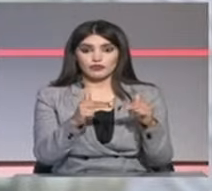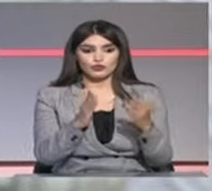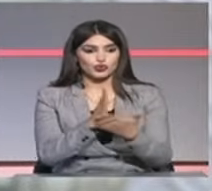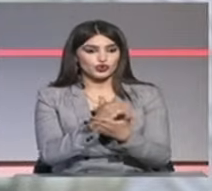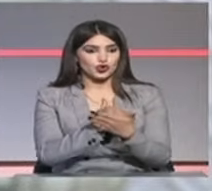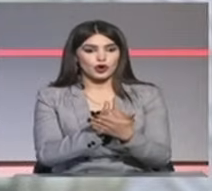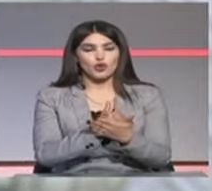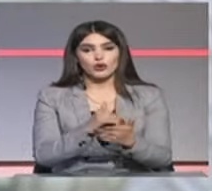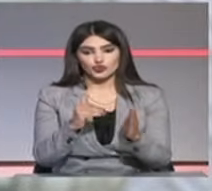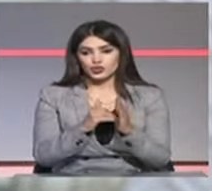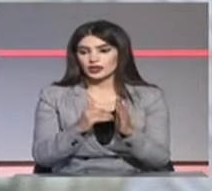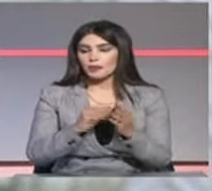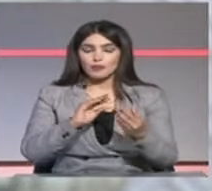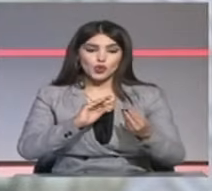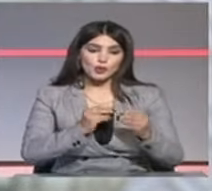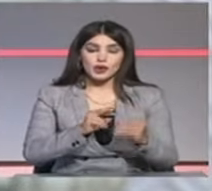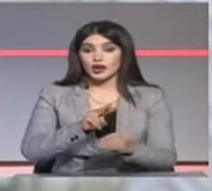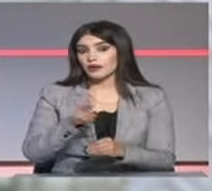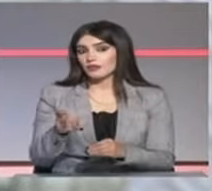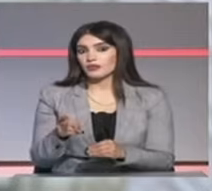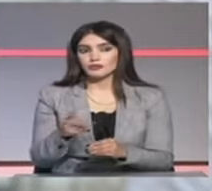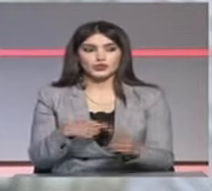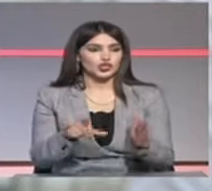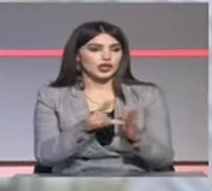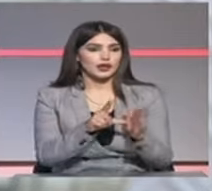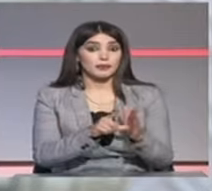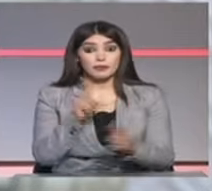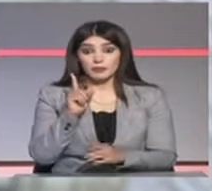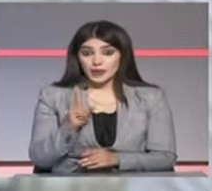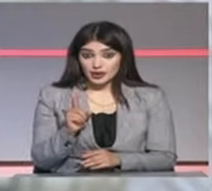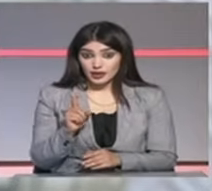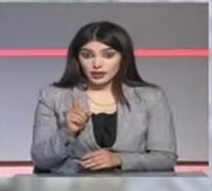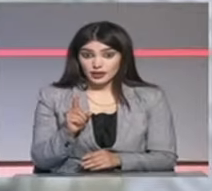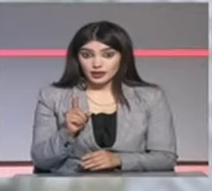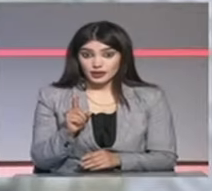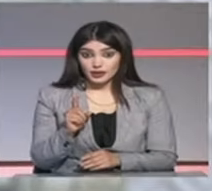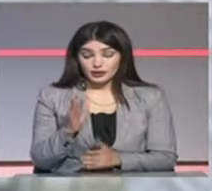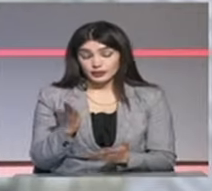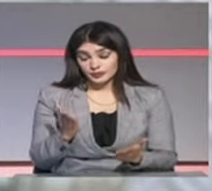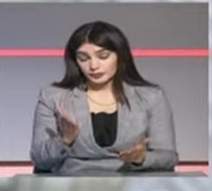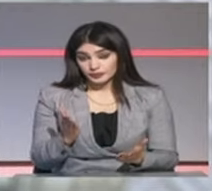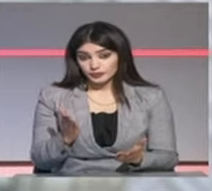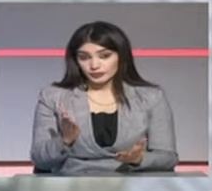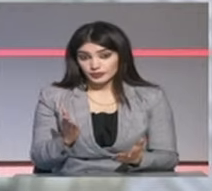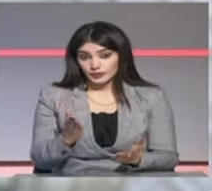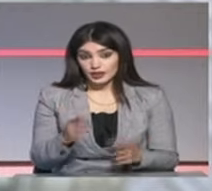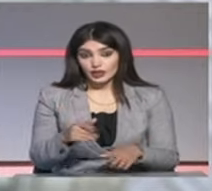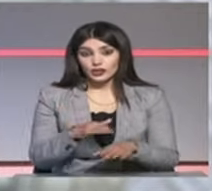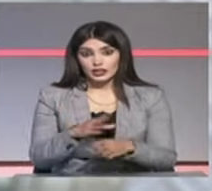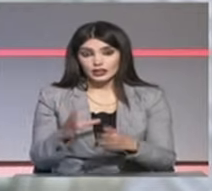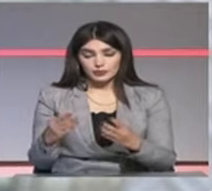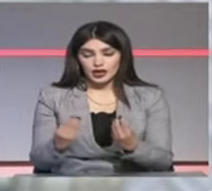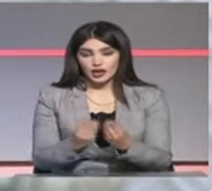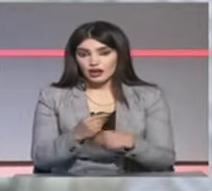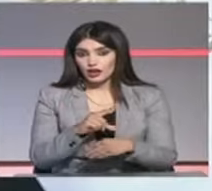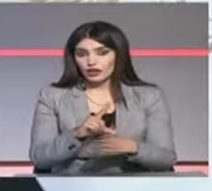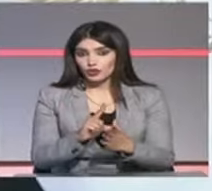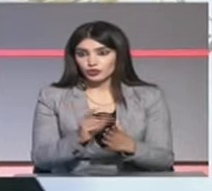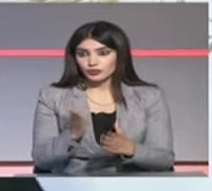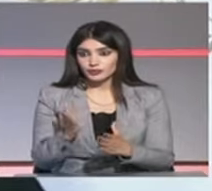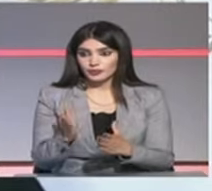ات اخرى ليست على القانون ولكن بواسطه القانون